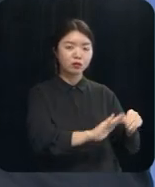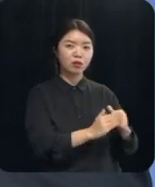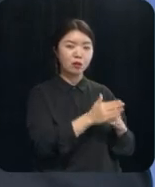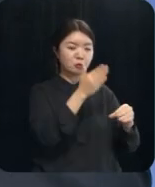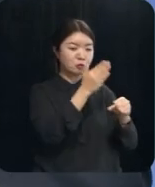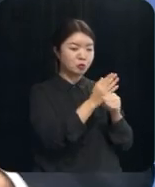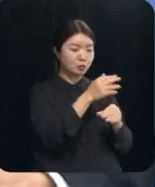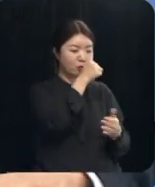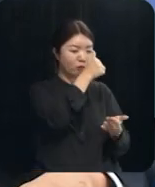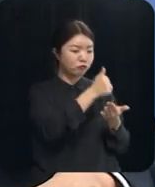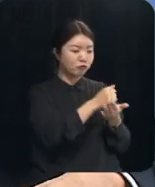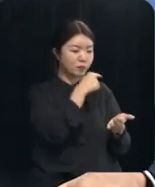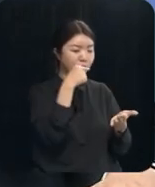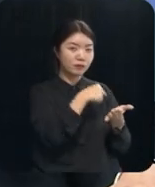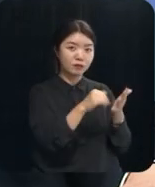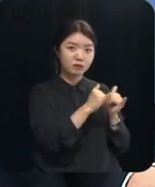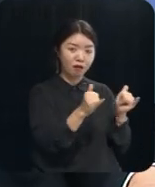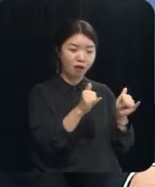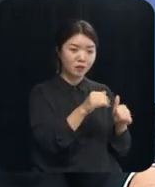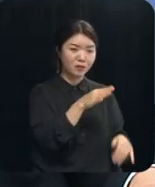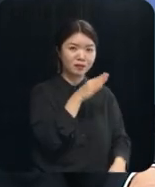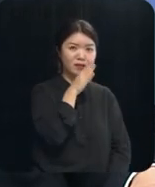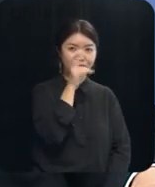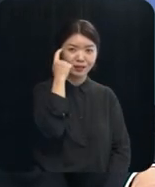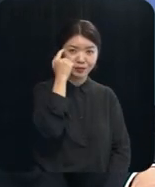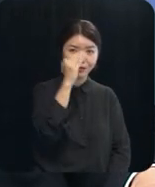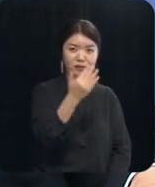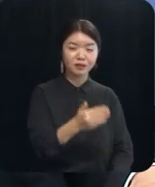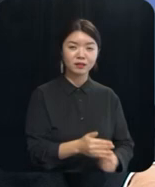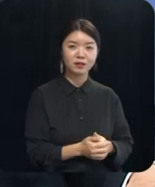중대범죄 피해자가 정치하는 게 옳다고 보십니까?